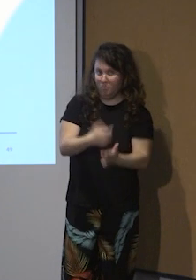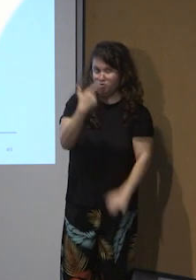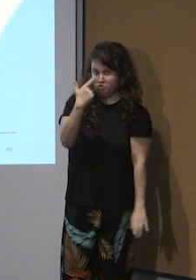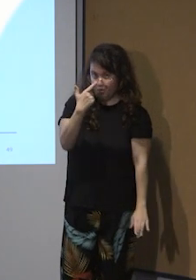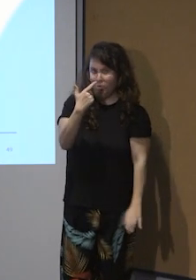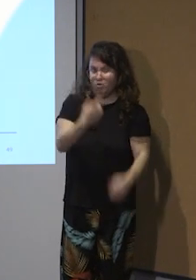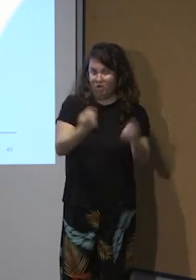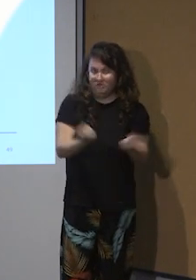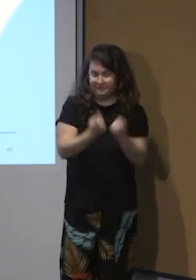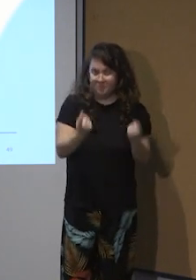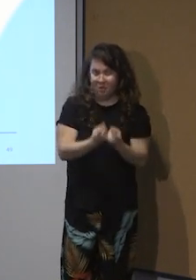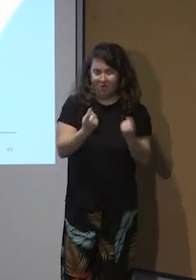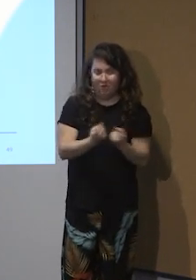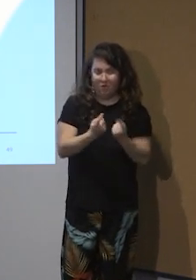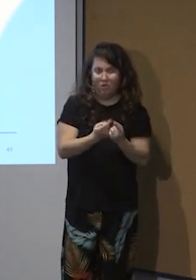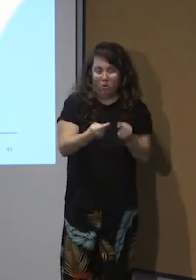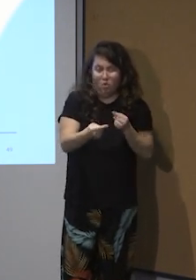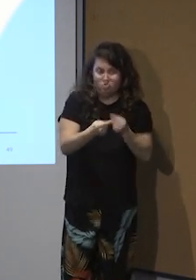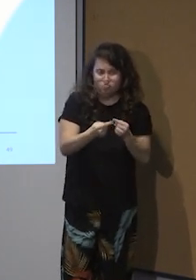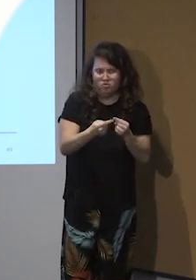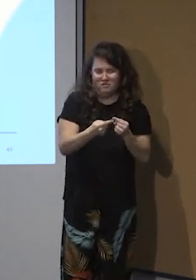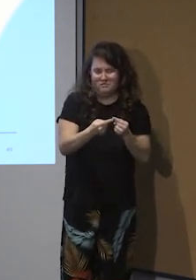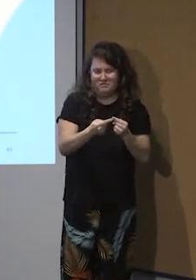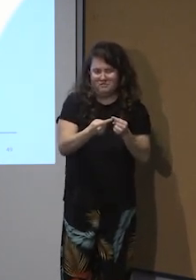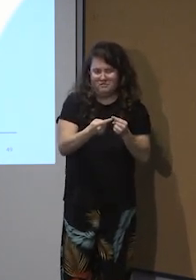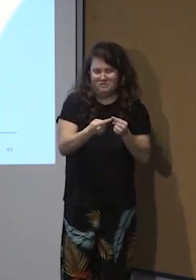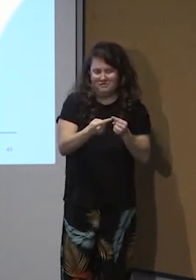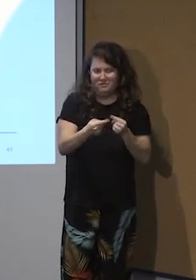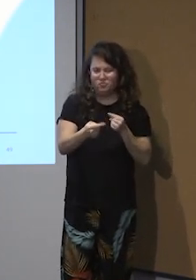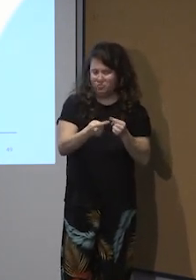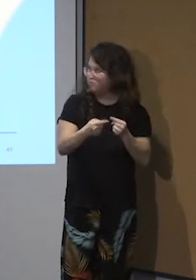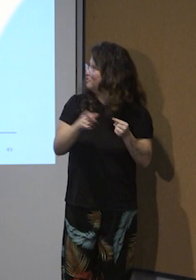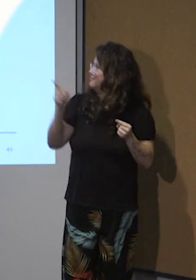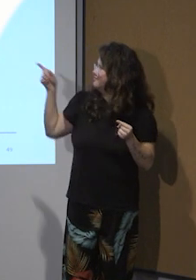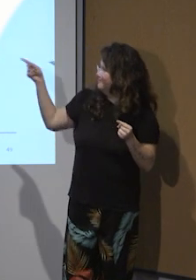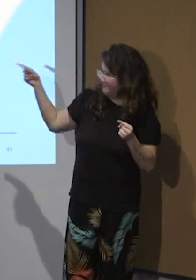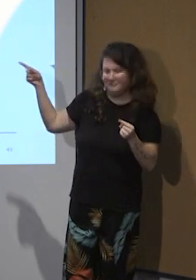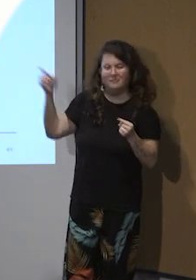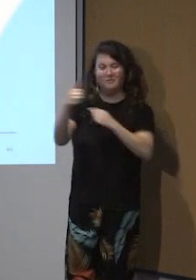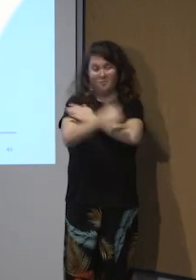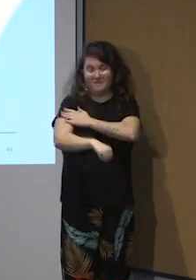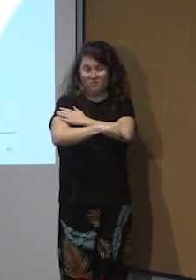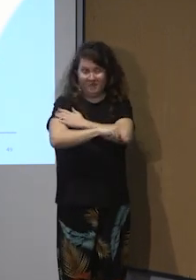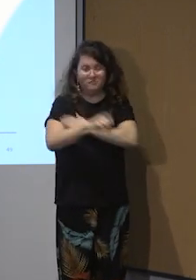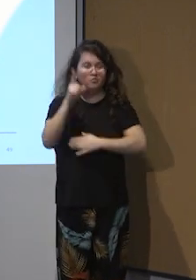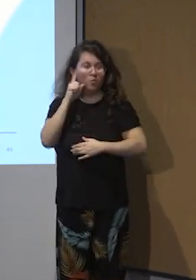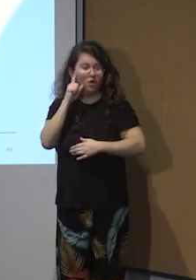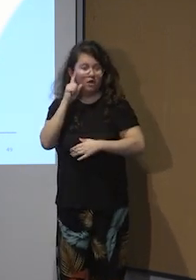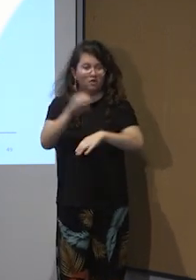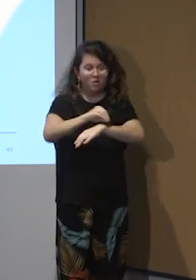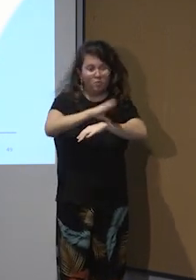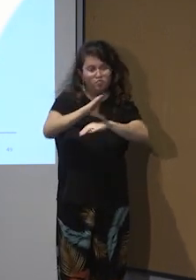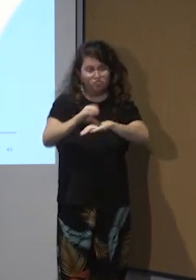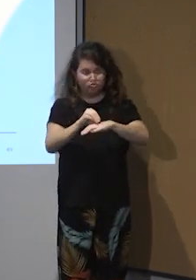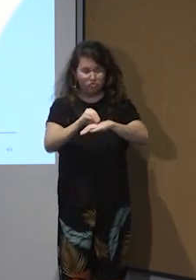de l'exercice statique par semaine. Le but de cette résistance et de cet exercice statique, ça va être de renforcement musculaire pour éviter